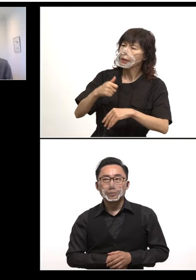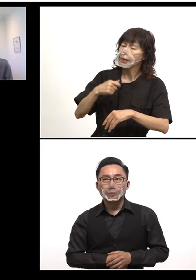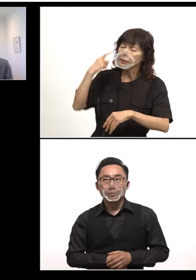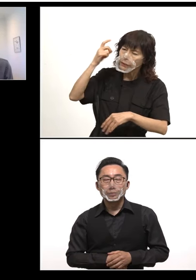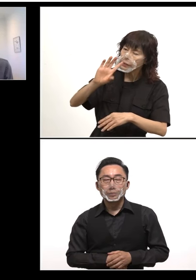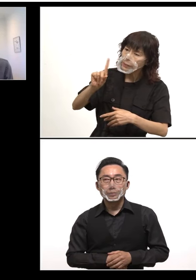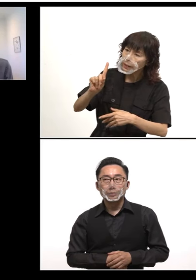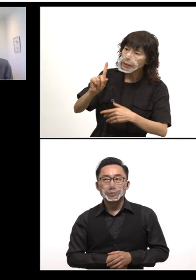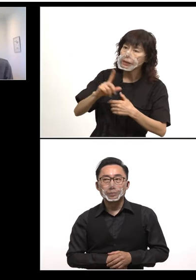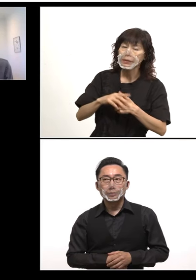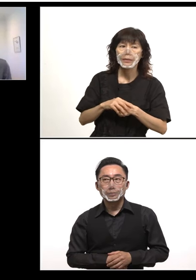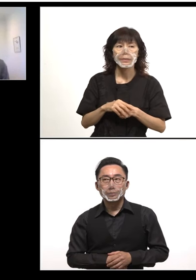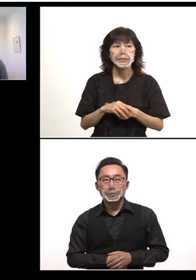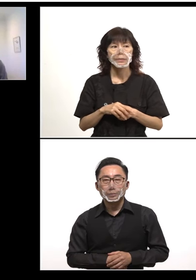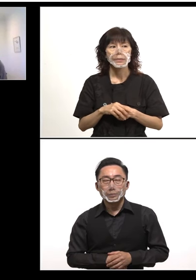的呢？